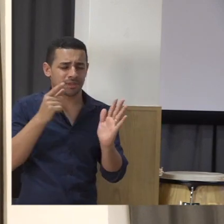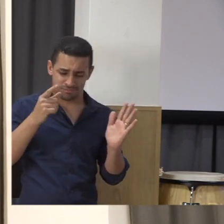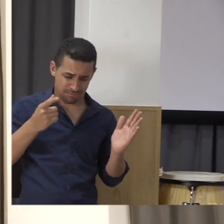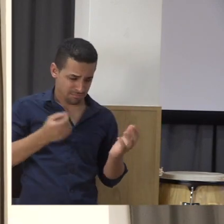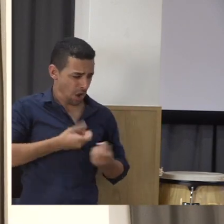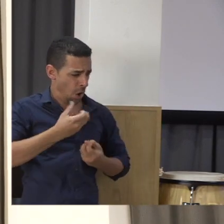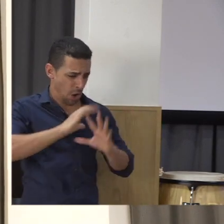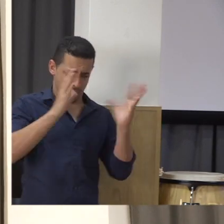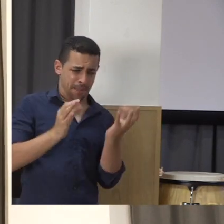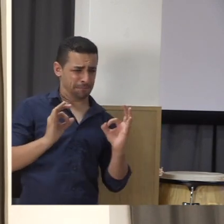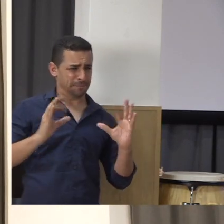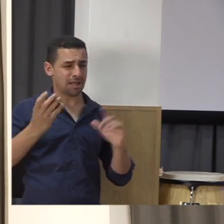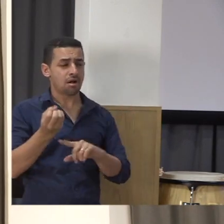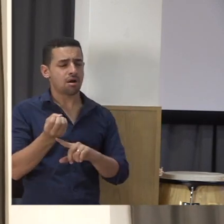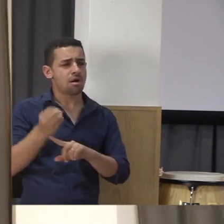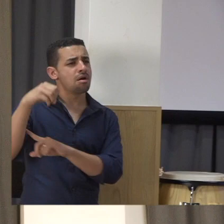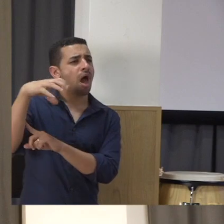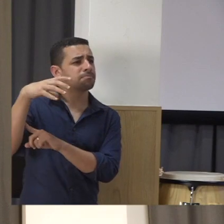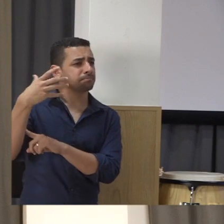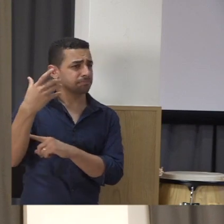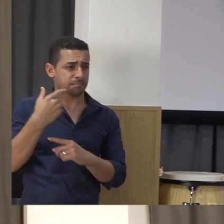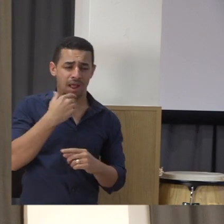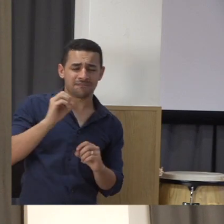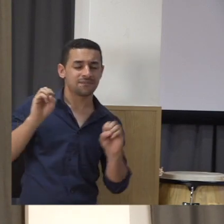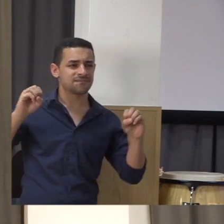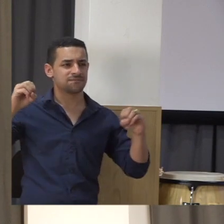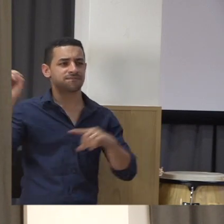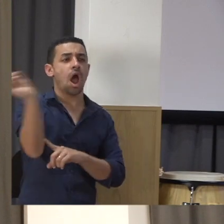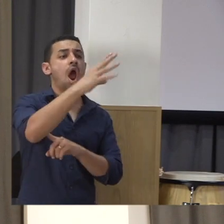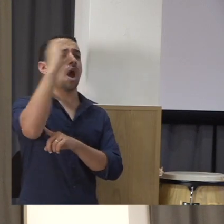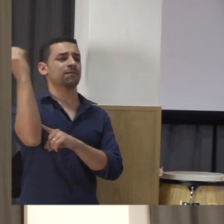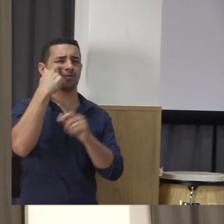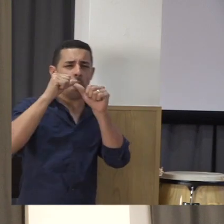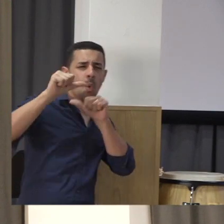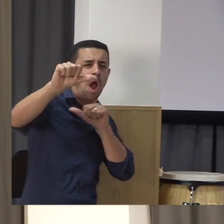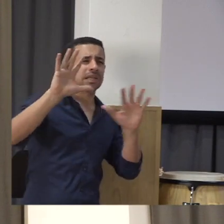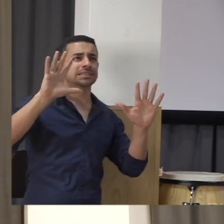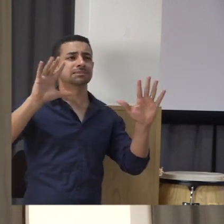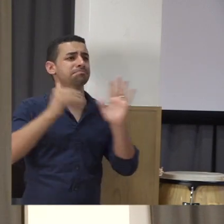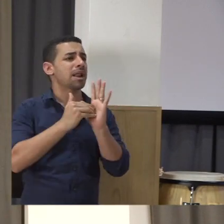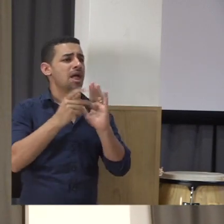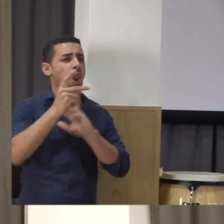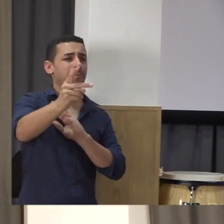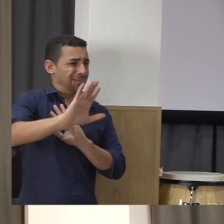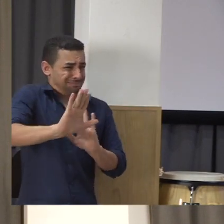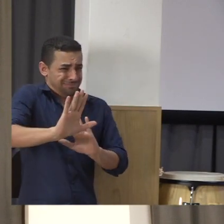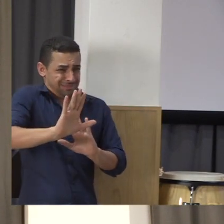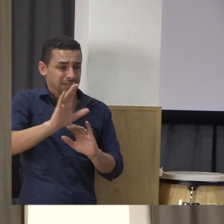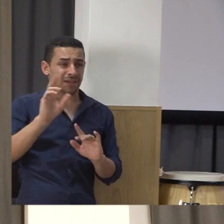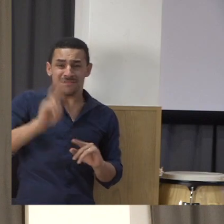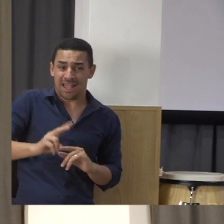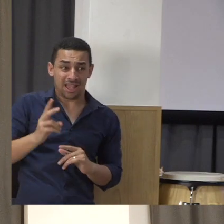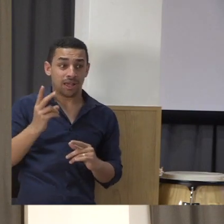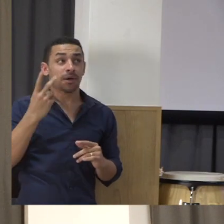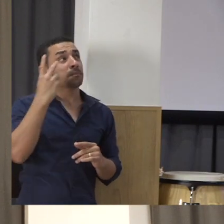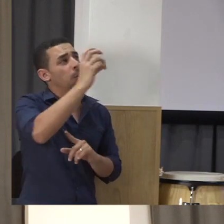mes pieds », David ne faisait pas référence à un phare qui éclaire à 10 000 km. Pas du tout. David disait au fait, Seigneur,